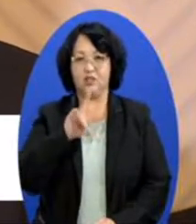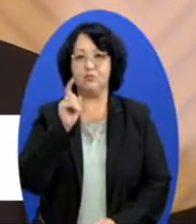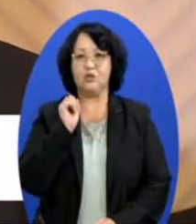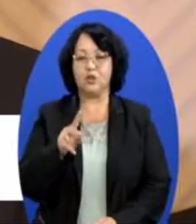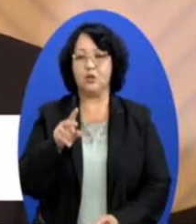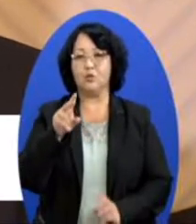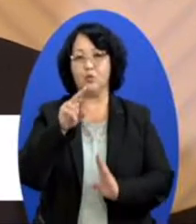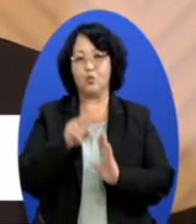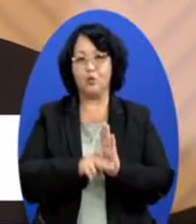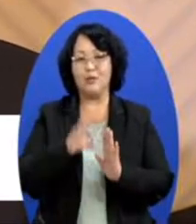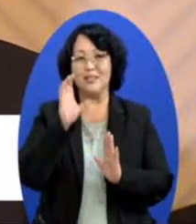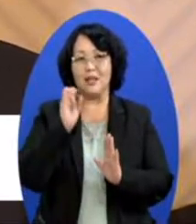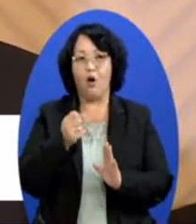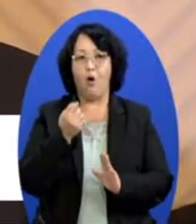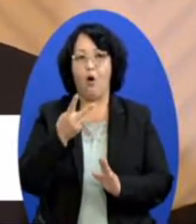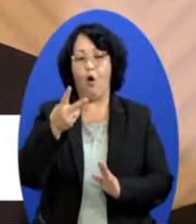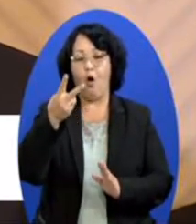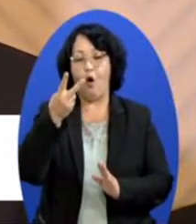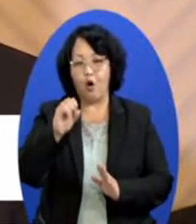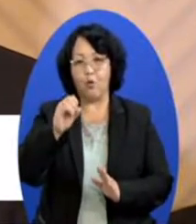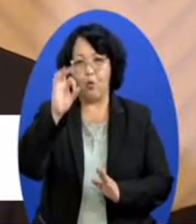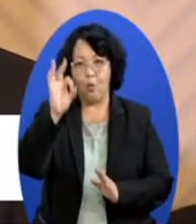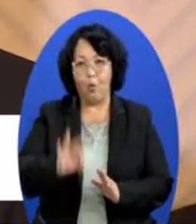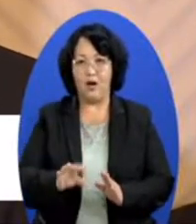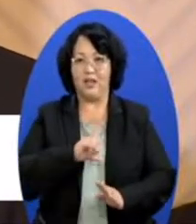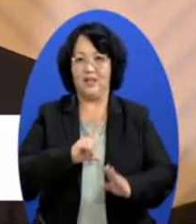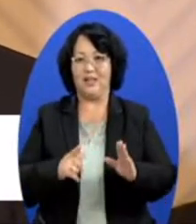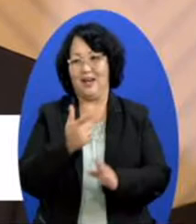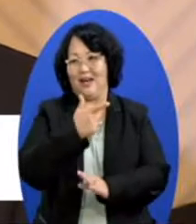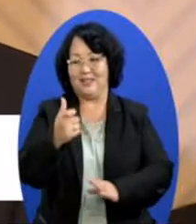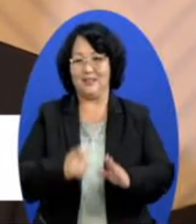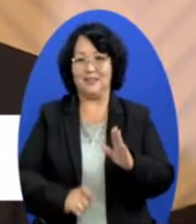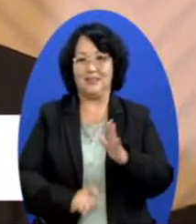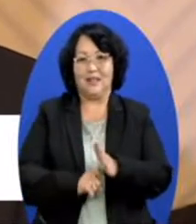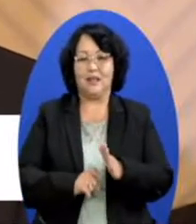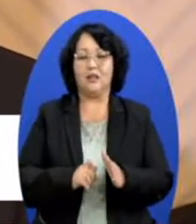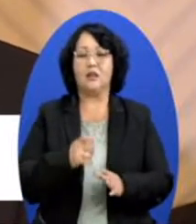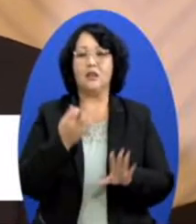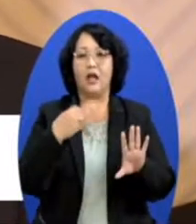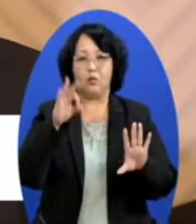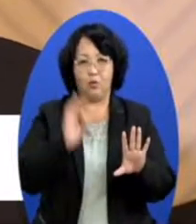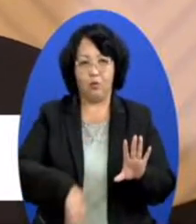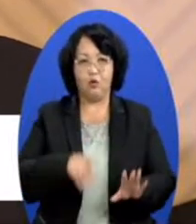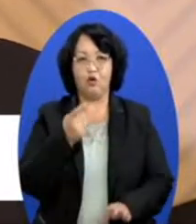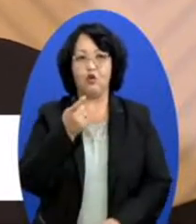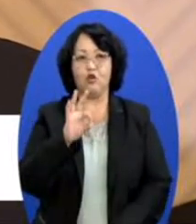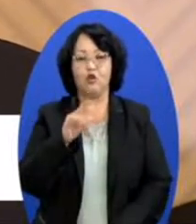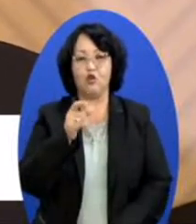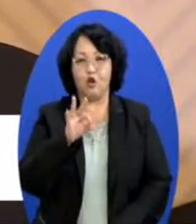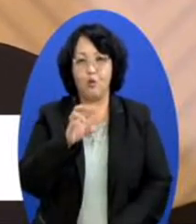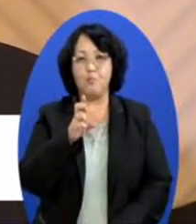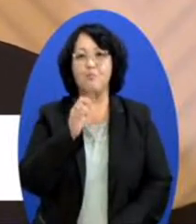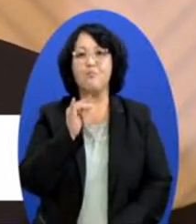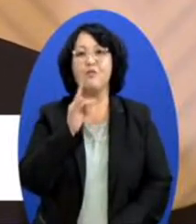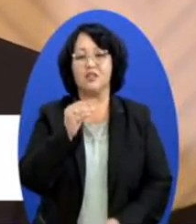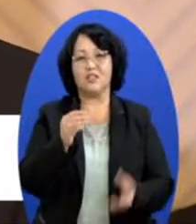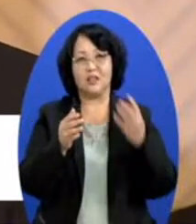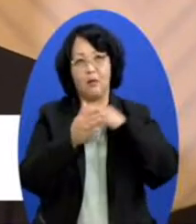дөрвийн санд эзлэх хувийн 20% хязгаарлая. За үлдэж байгаа одоо тэр 80% нь бол хөрөнгийн биржээр дамжиж